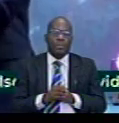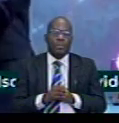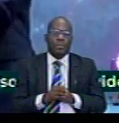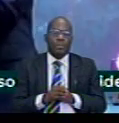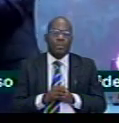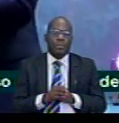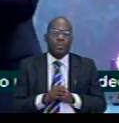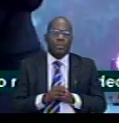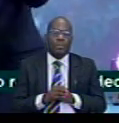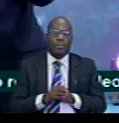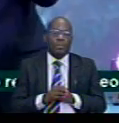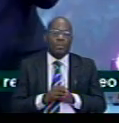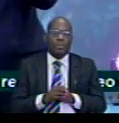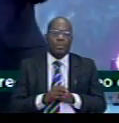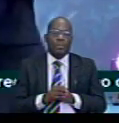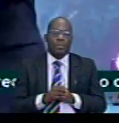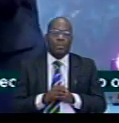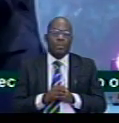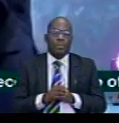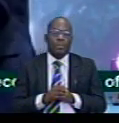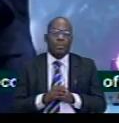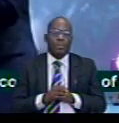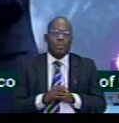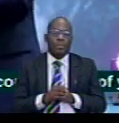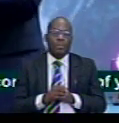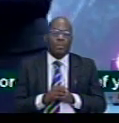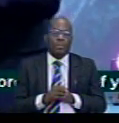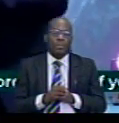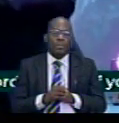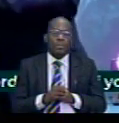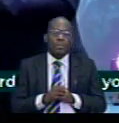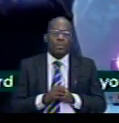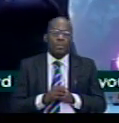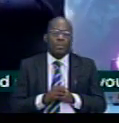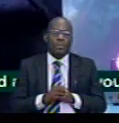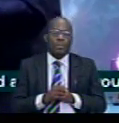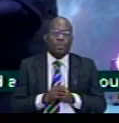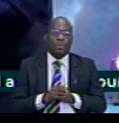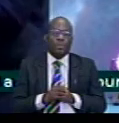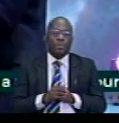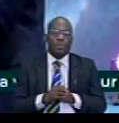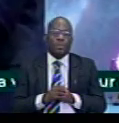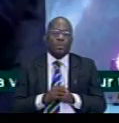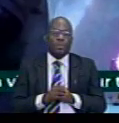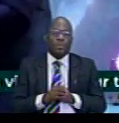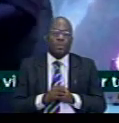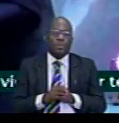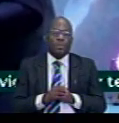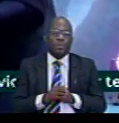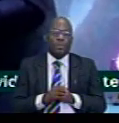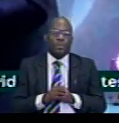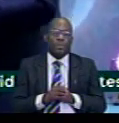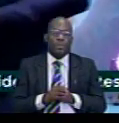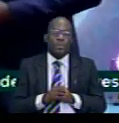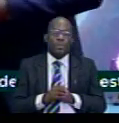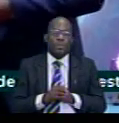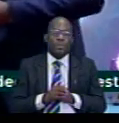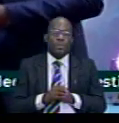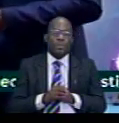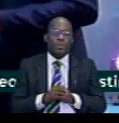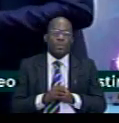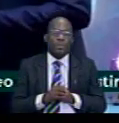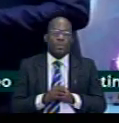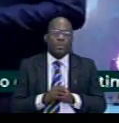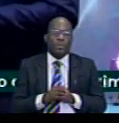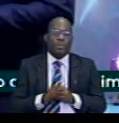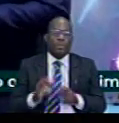et elle se sent bien depuis jeudi jusqu'à maintenant. Elle ne sent plus aucune douleur. Gloire à Dieu.